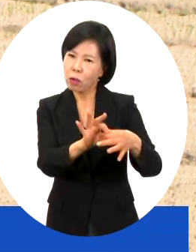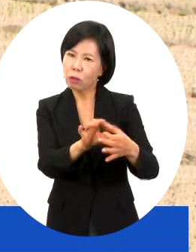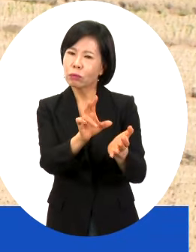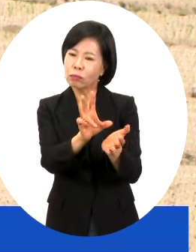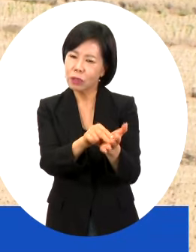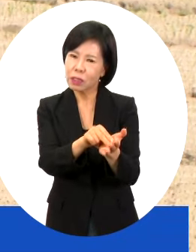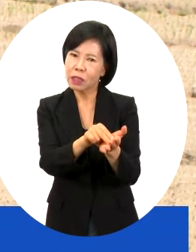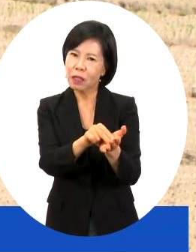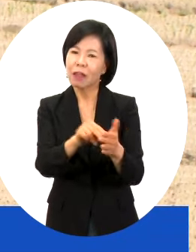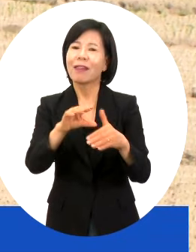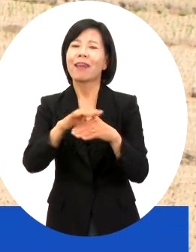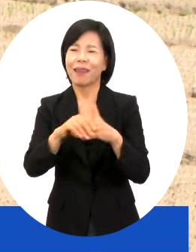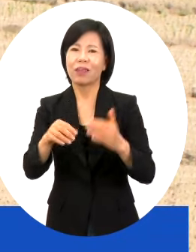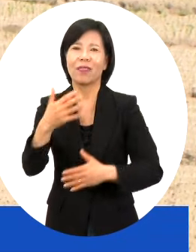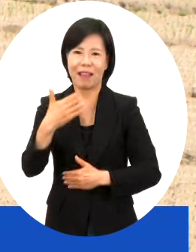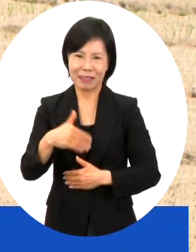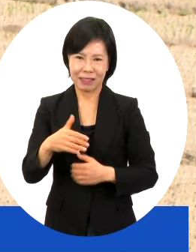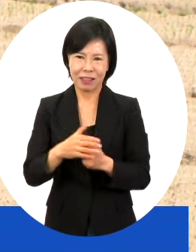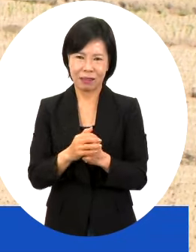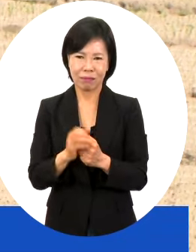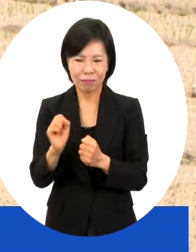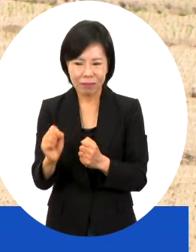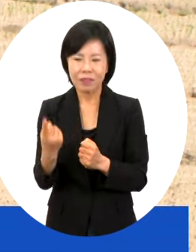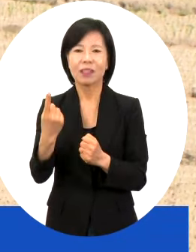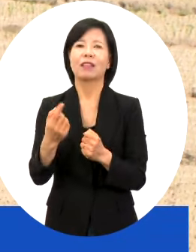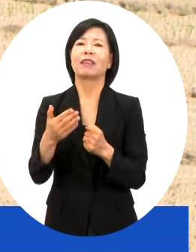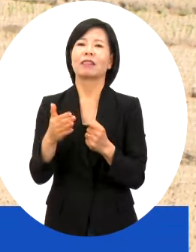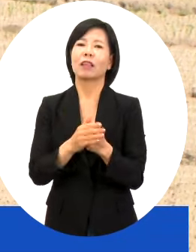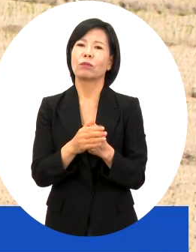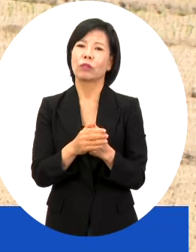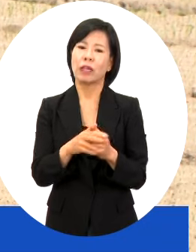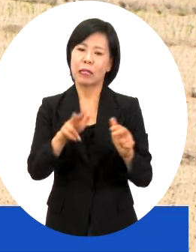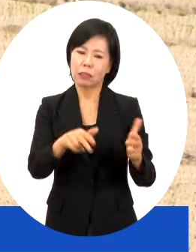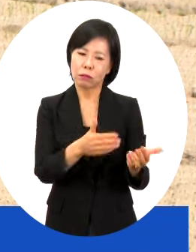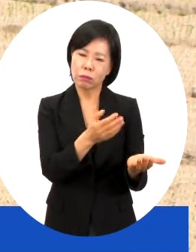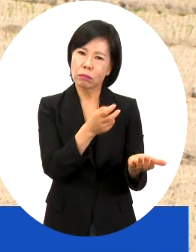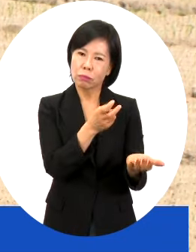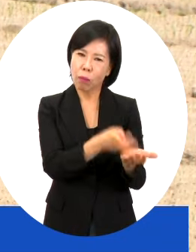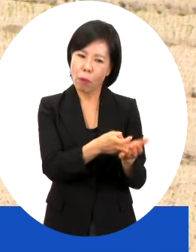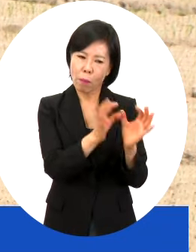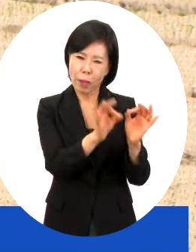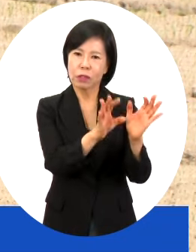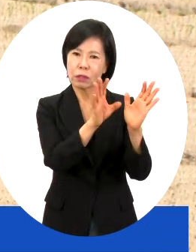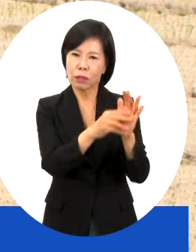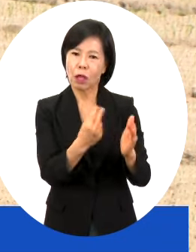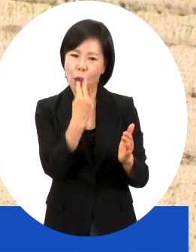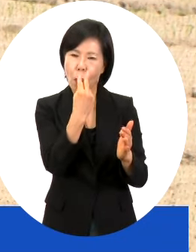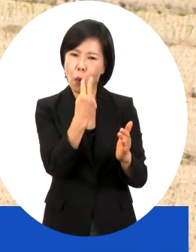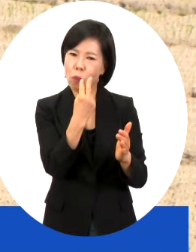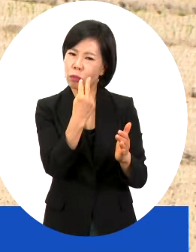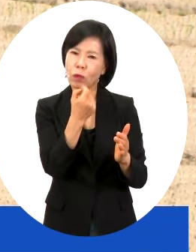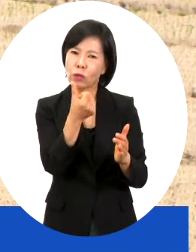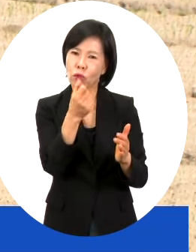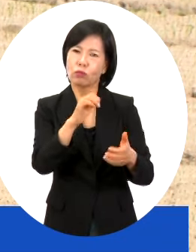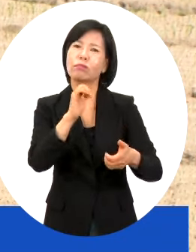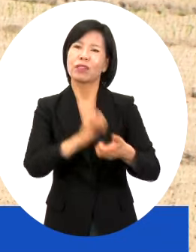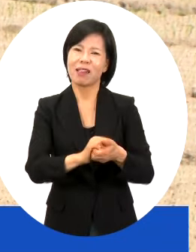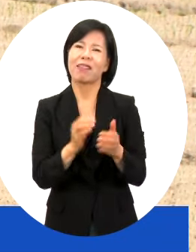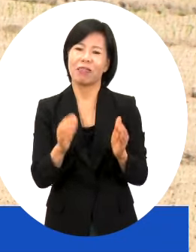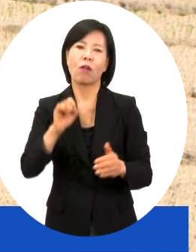관련된 문제가 아직 해결되지 못한 측면이 있습니다. 현행 지침상으로는 보험